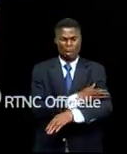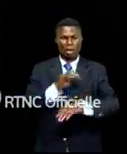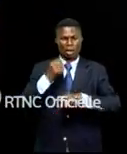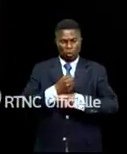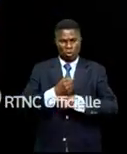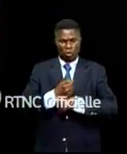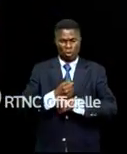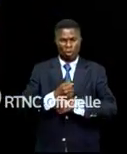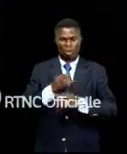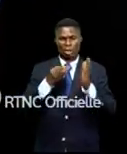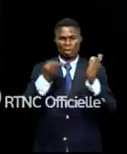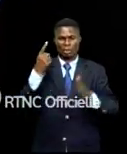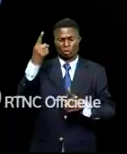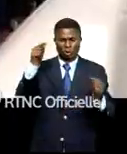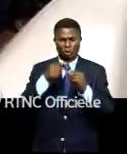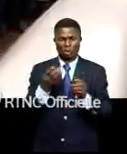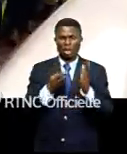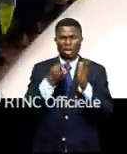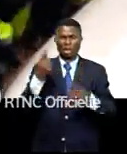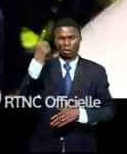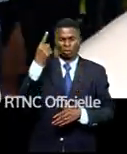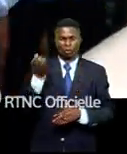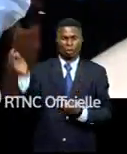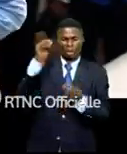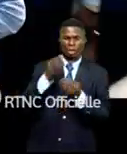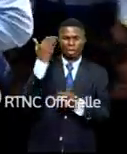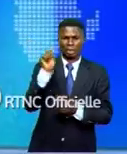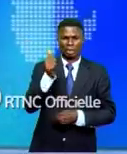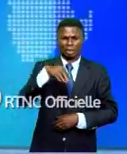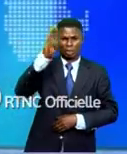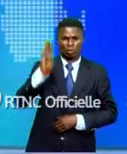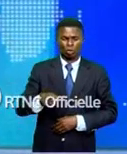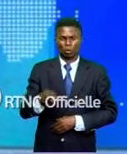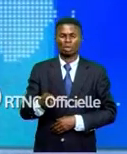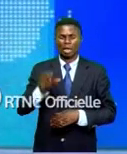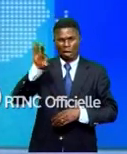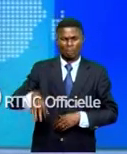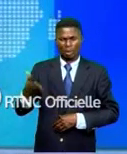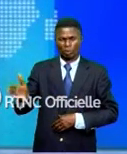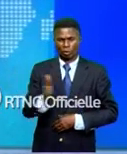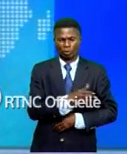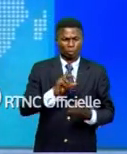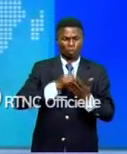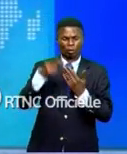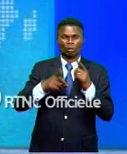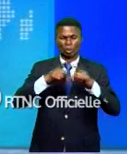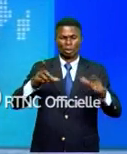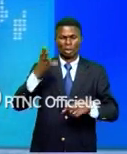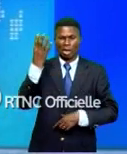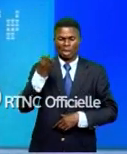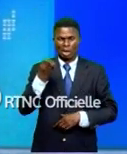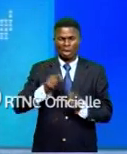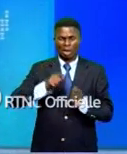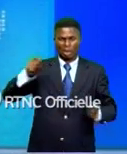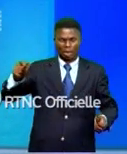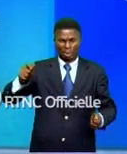de 71 à 81, soit une augmentation de 10%. C'est un vaste programme, 40 km de